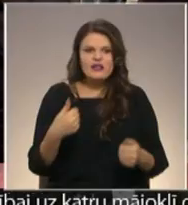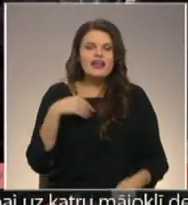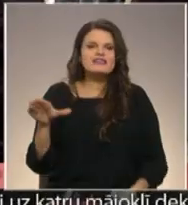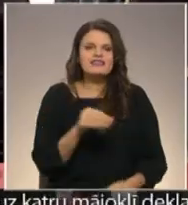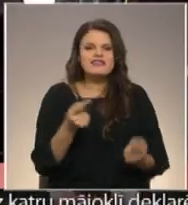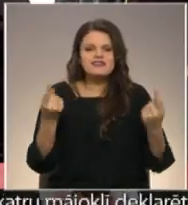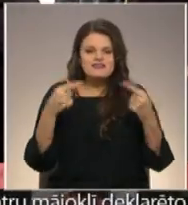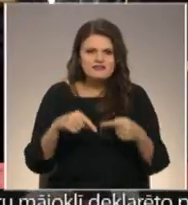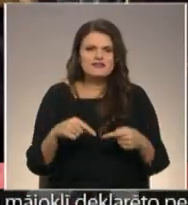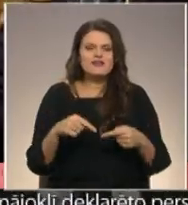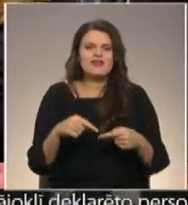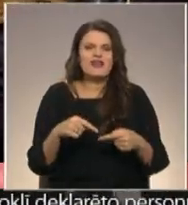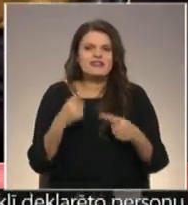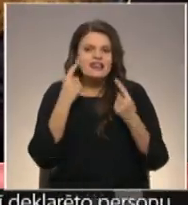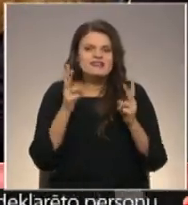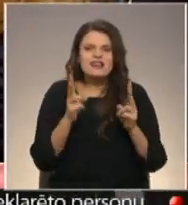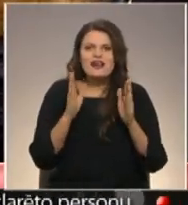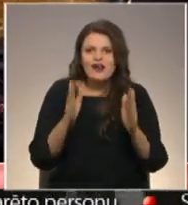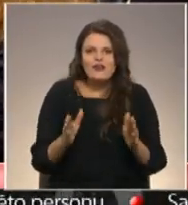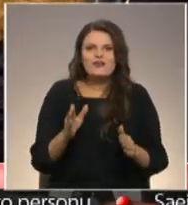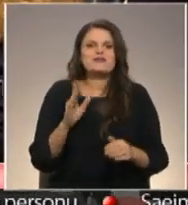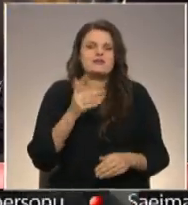visu laiku šeit zināju, kā būs izskartim.